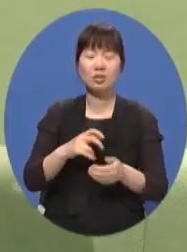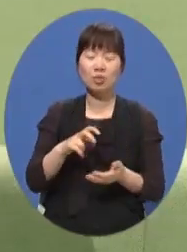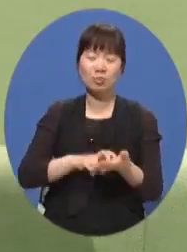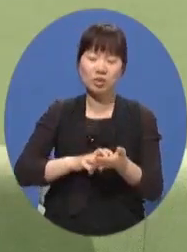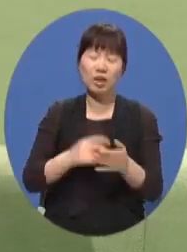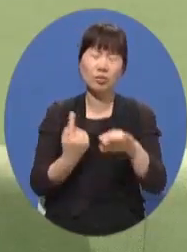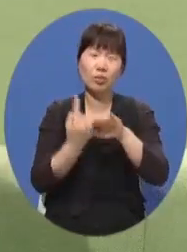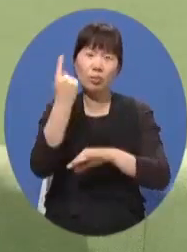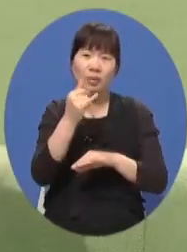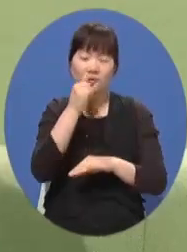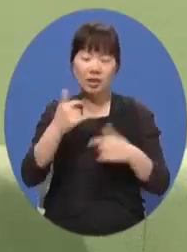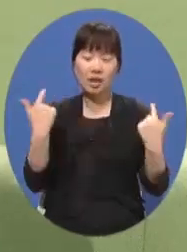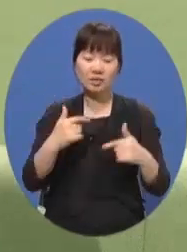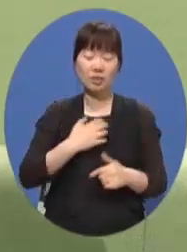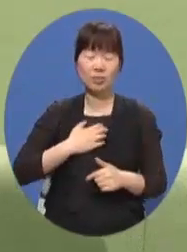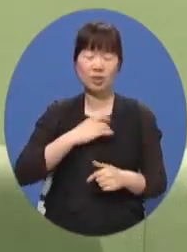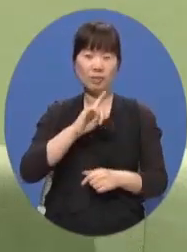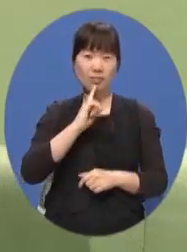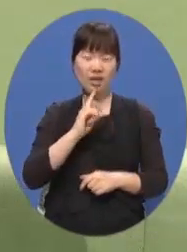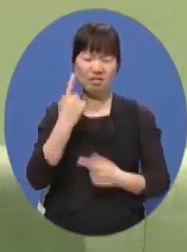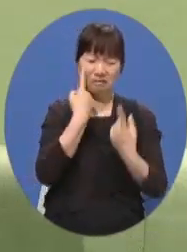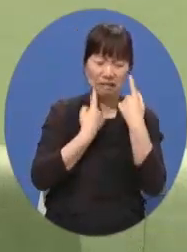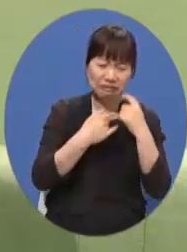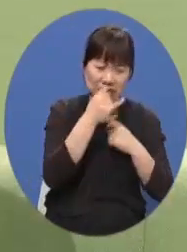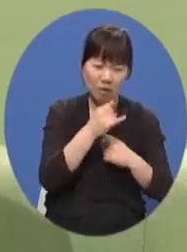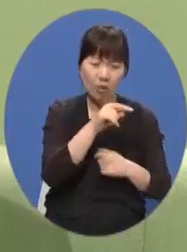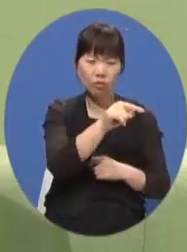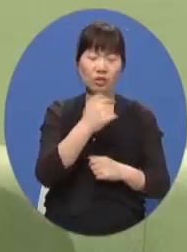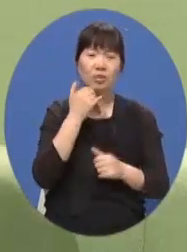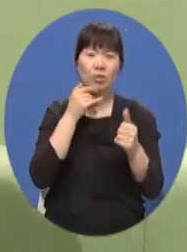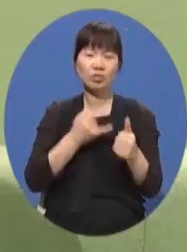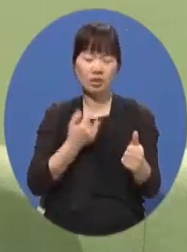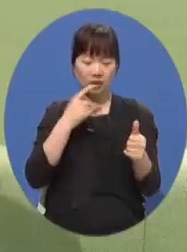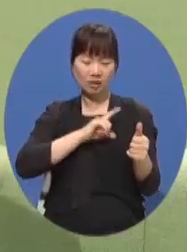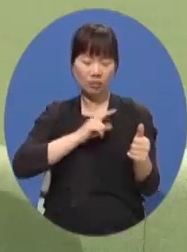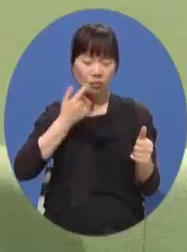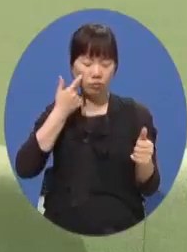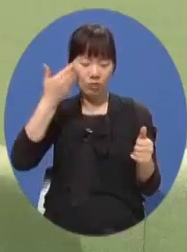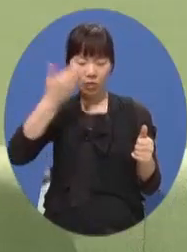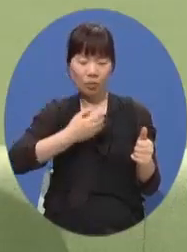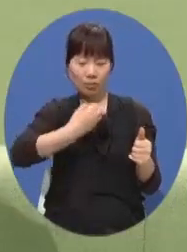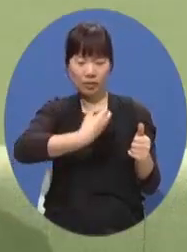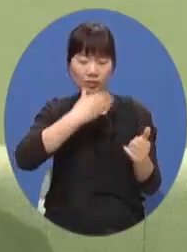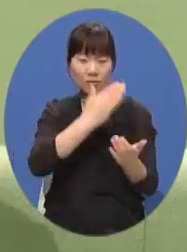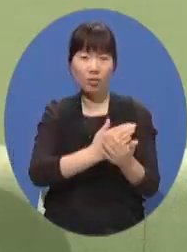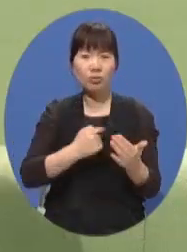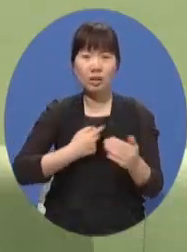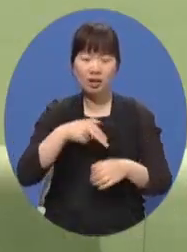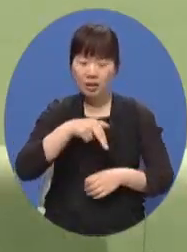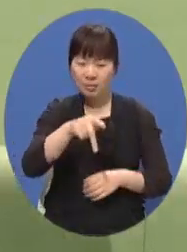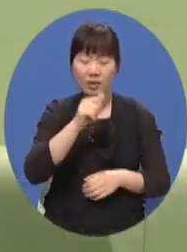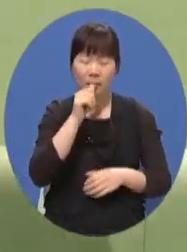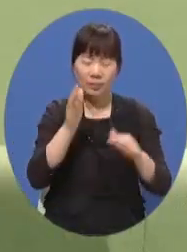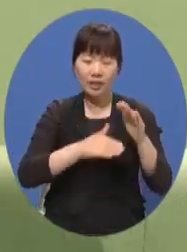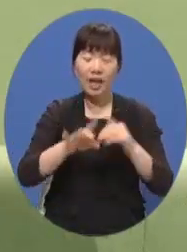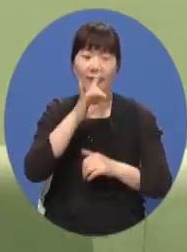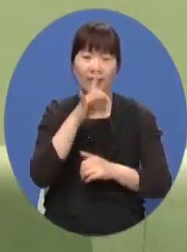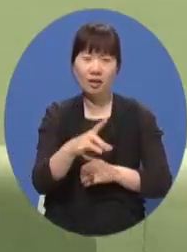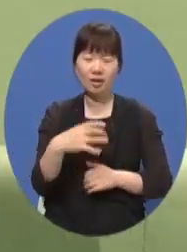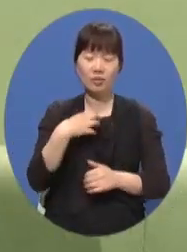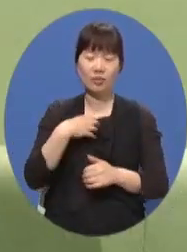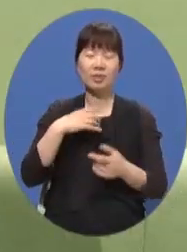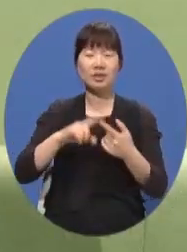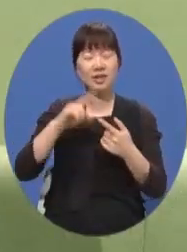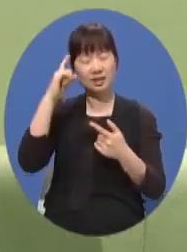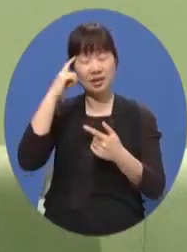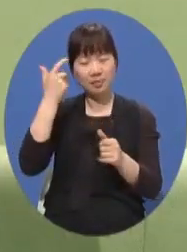부모, 항상 염려하는 말, 이러면 다쳐, 누가 너한테 이름 물어봐도 얘기하지 마, 혼자 가면 절대 안 돼, 뭐 이런 자꾸 위험에 대한